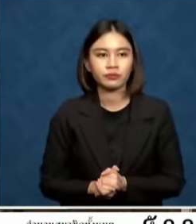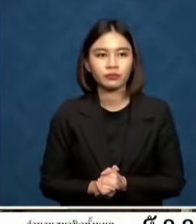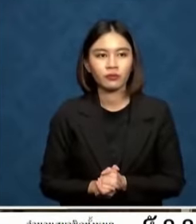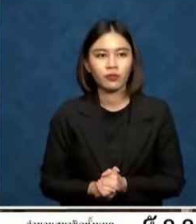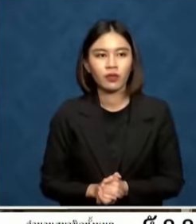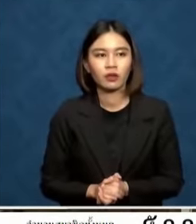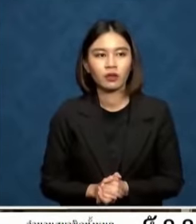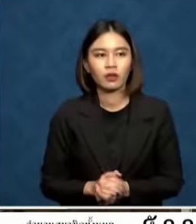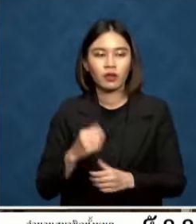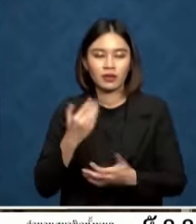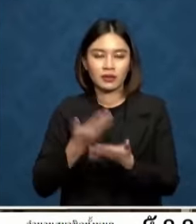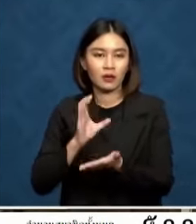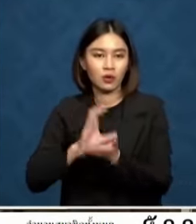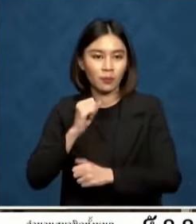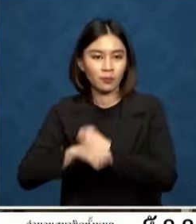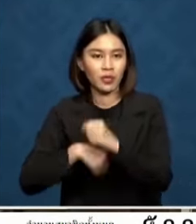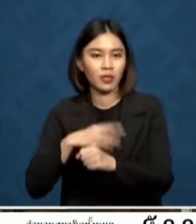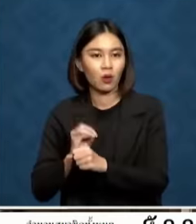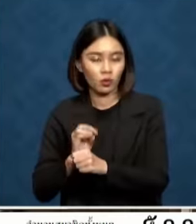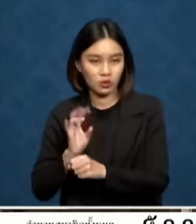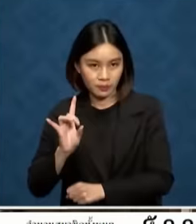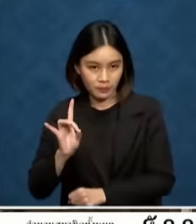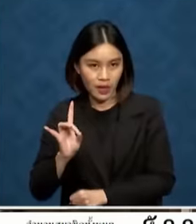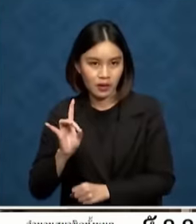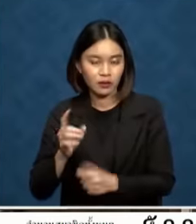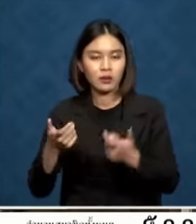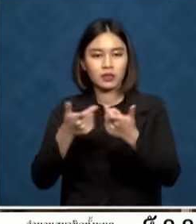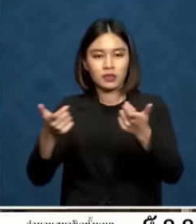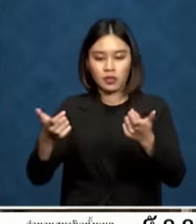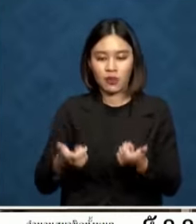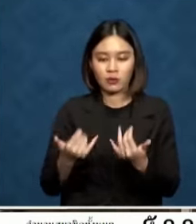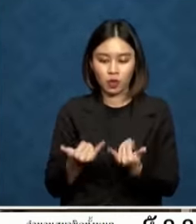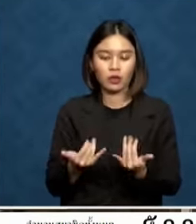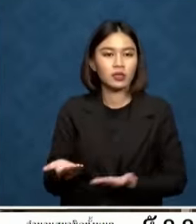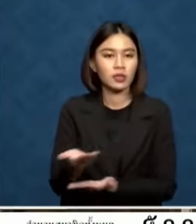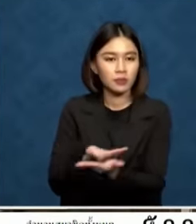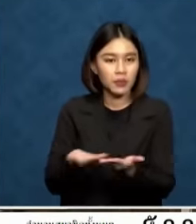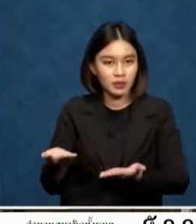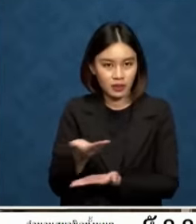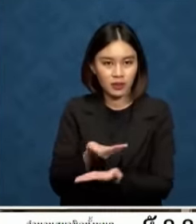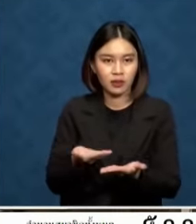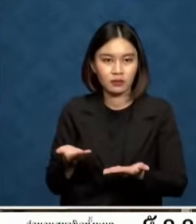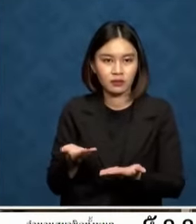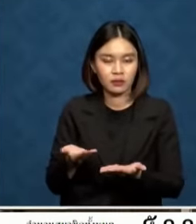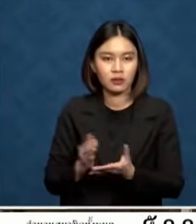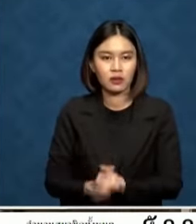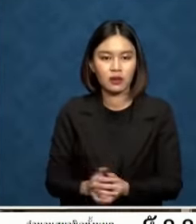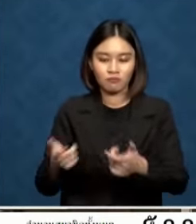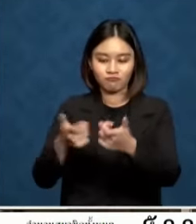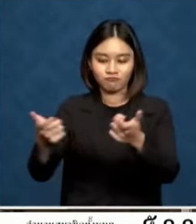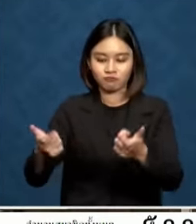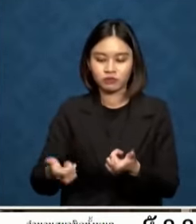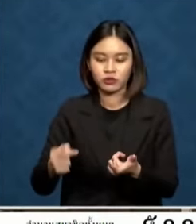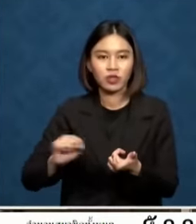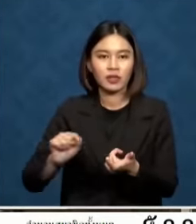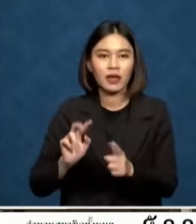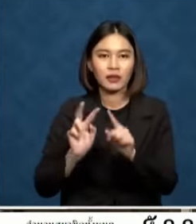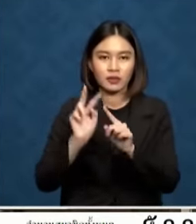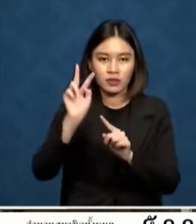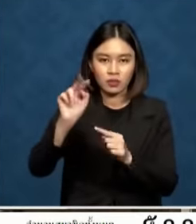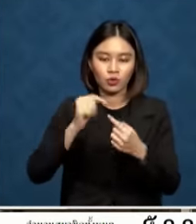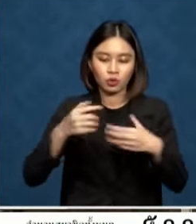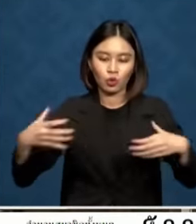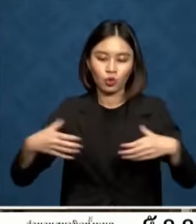มาถึงงบปี68ฉบับที่กำลังพิจารณาอยู่ในสภาฉบับนี้เป็นฉบับที่ 2ของ